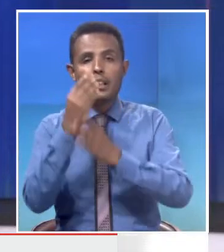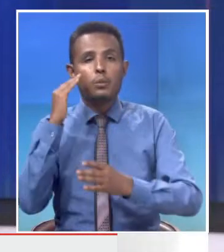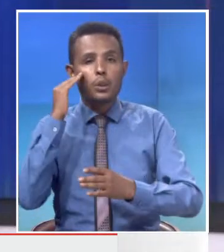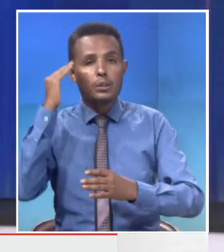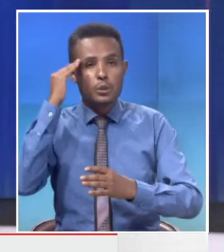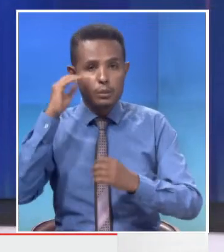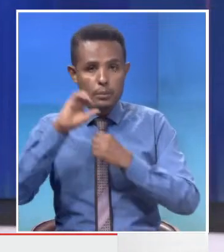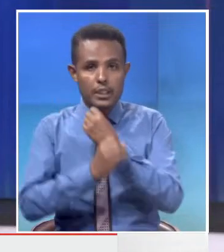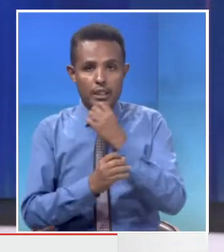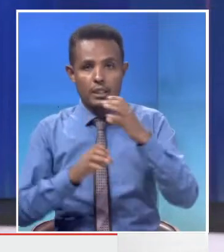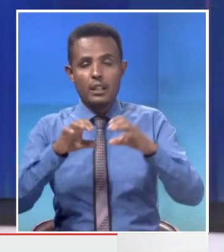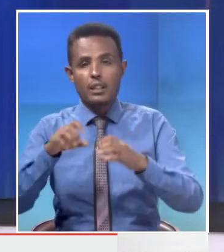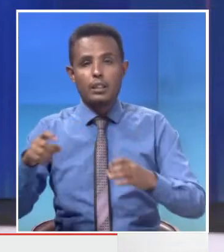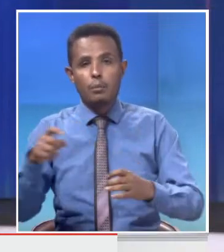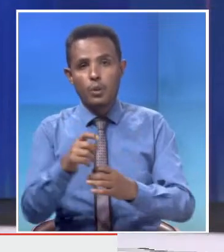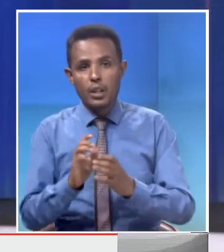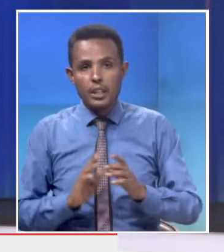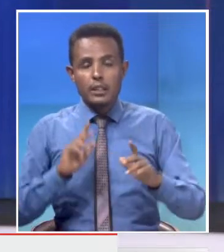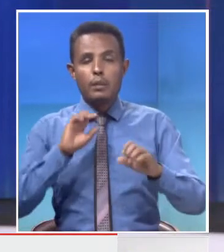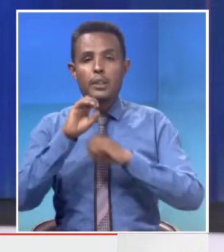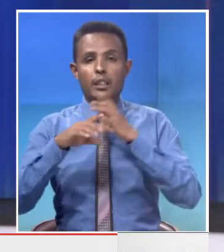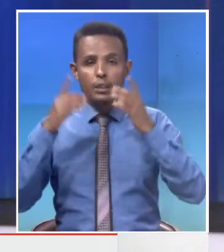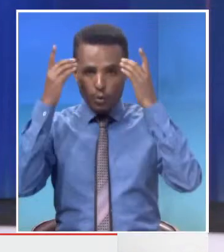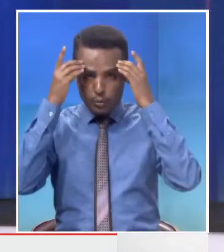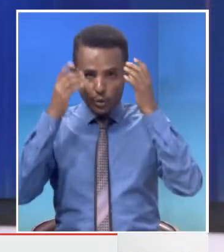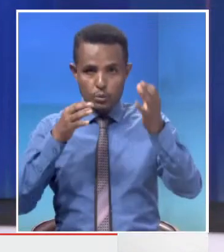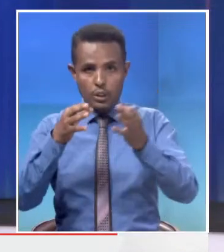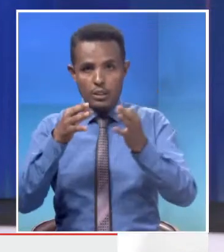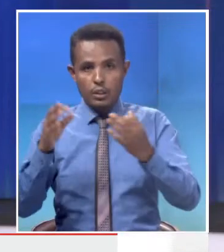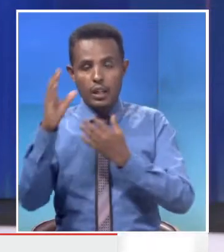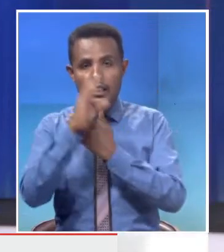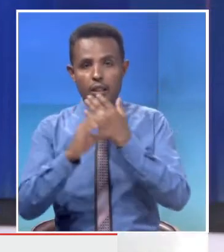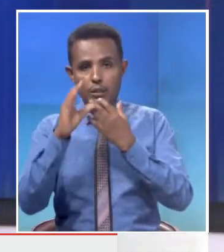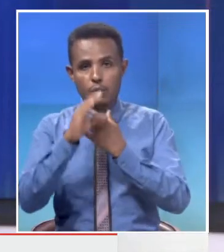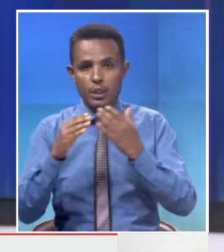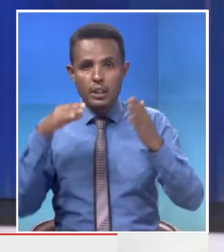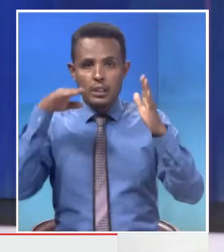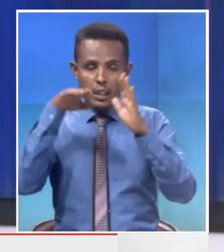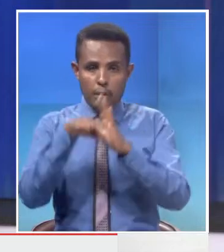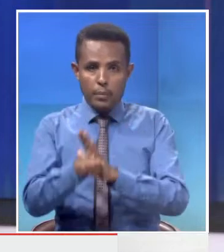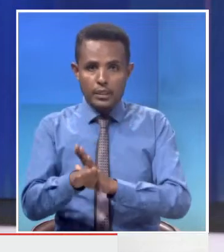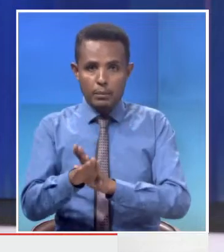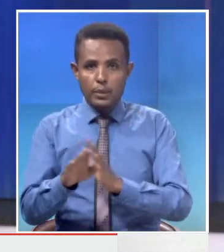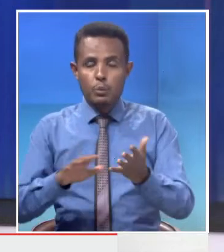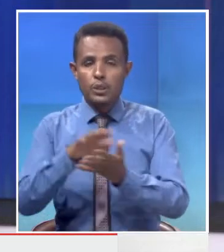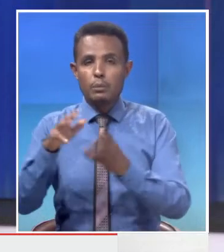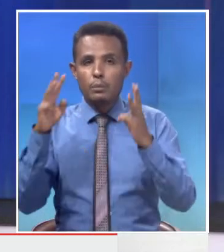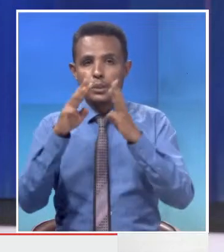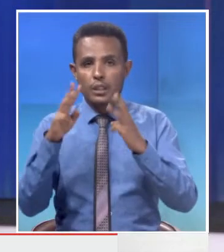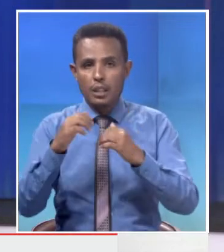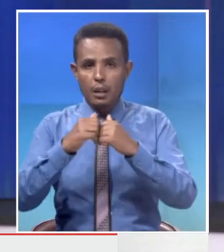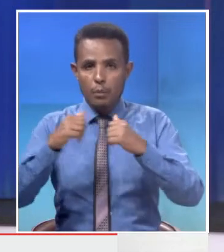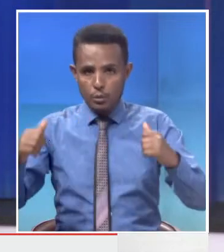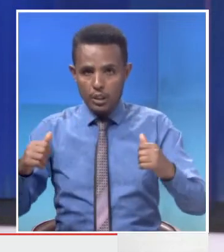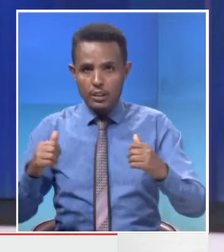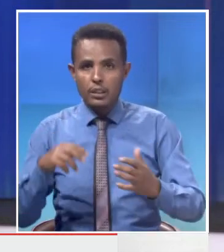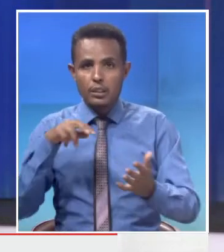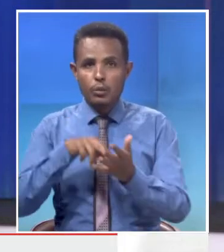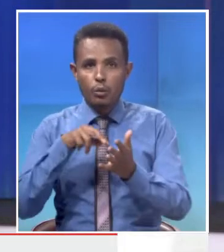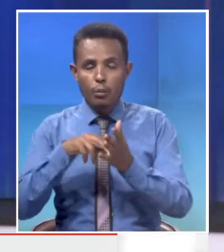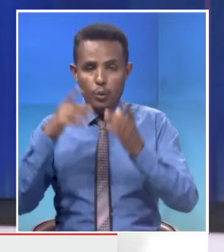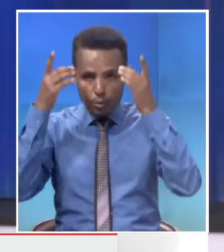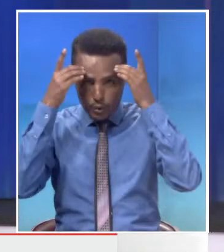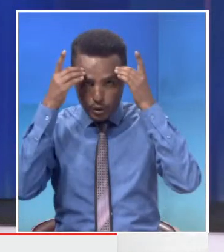ማድረግ እየተሰራ መሆኑን የምክክር ኮሚሽኑ ገልጿል። ሀገሪቱን ከገባችበት ውስብስብ ችግር ለማውጣት የተቋቋመው